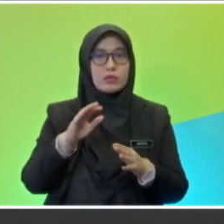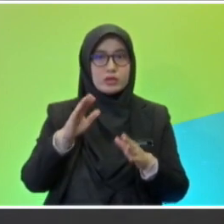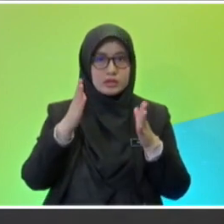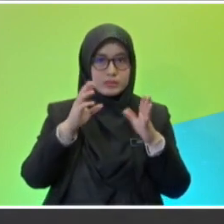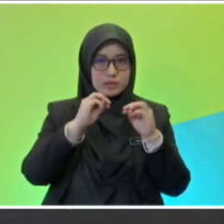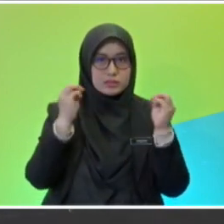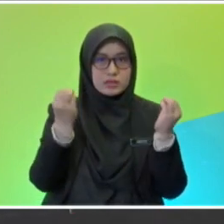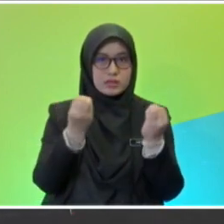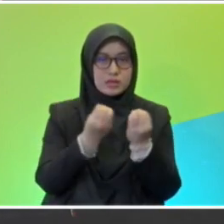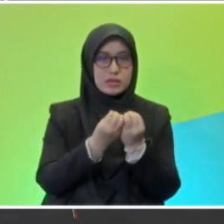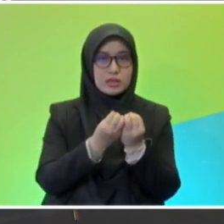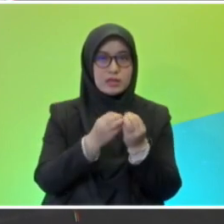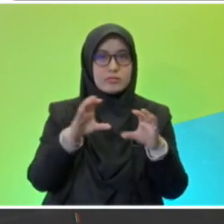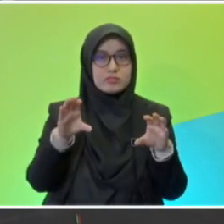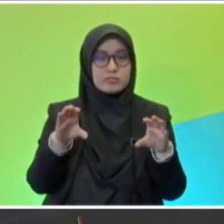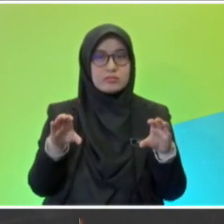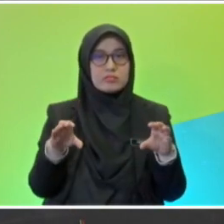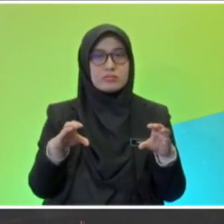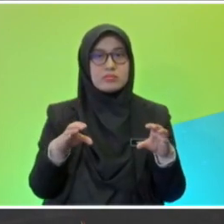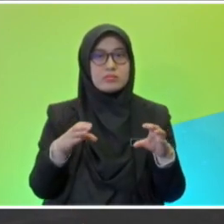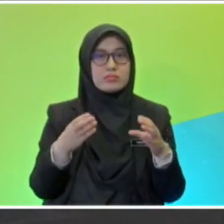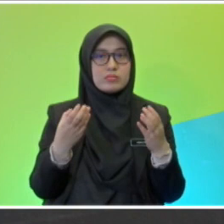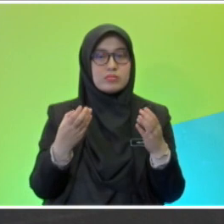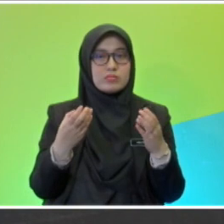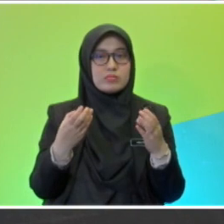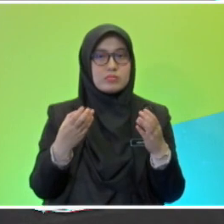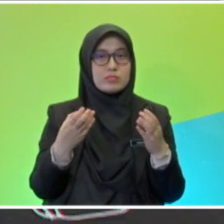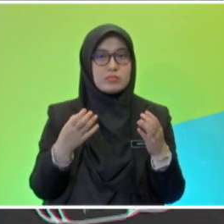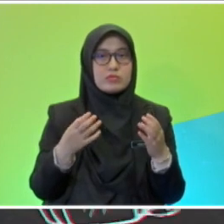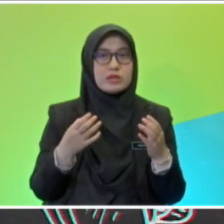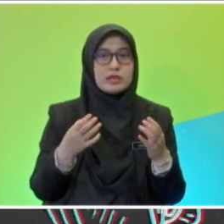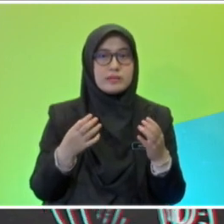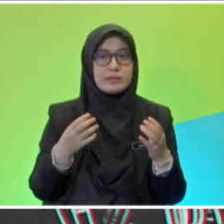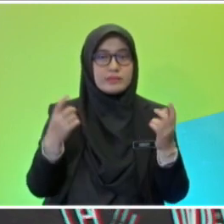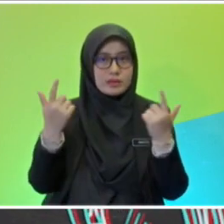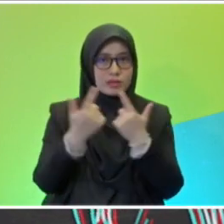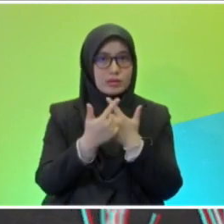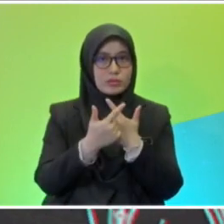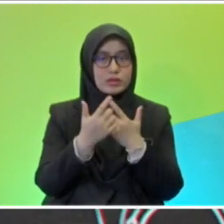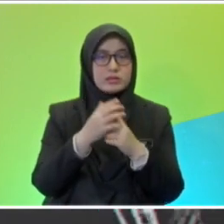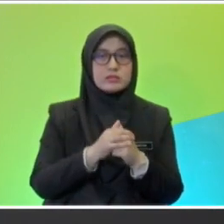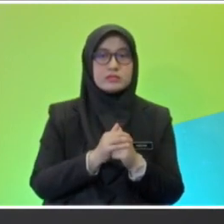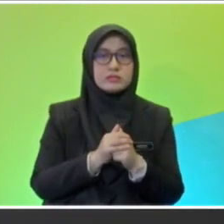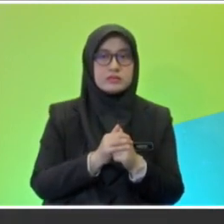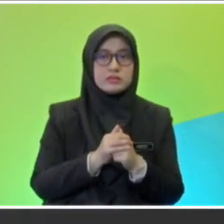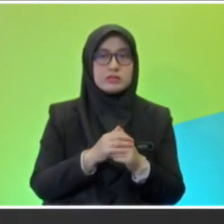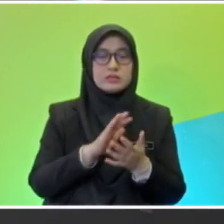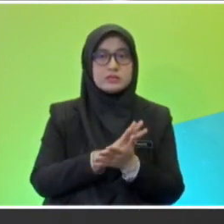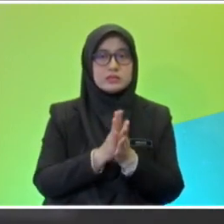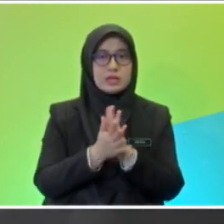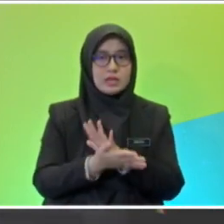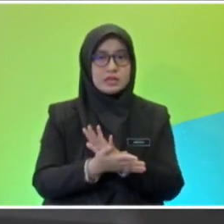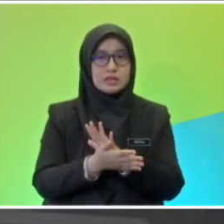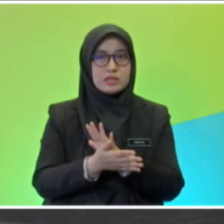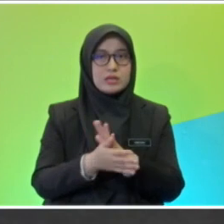untuk memusnahkan rumah panjang di kawasan sepat dan Serawak dengan kawasan Rendy di Kalimantan kemudian